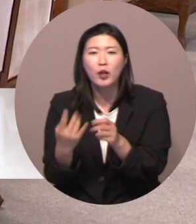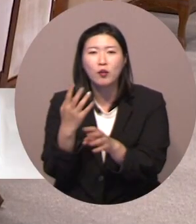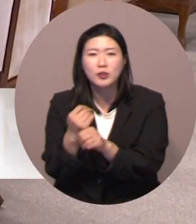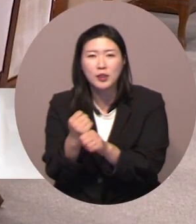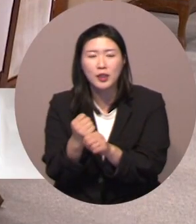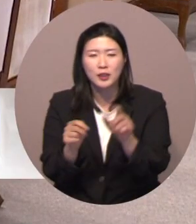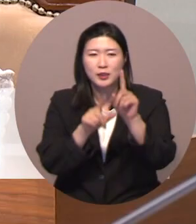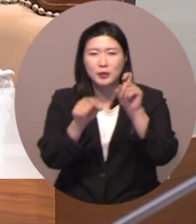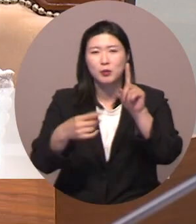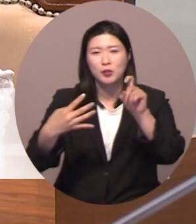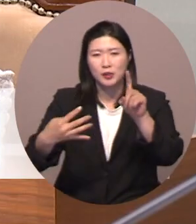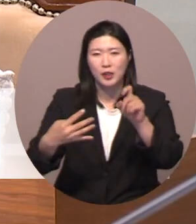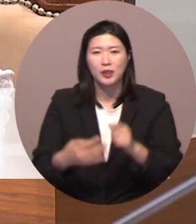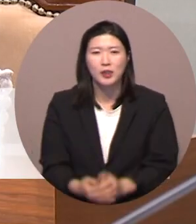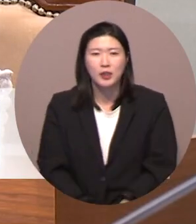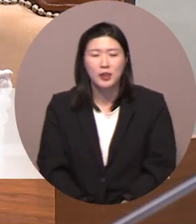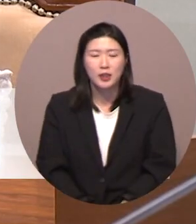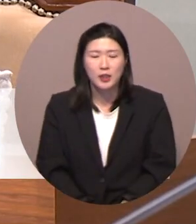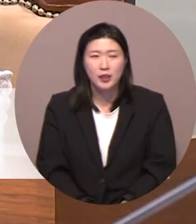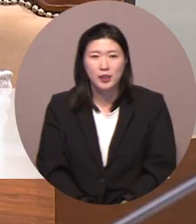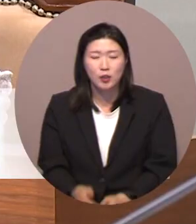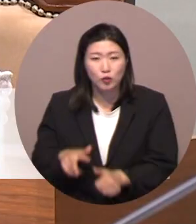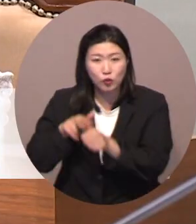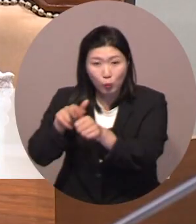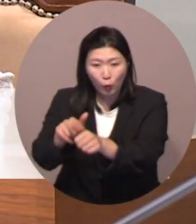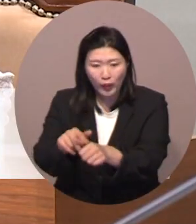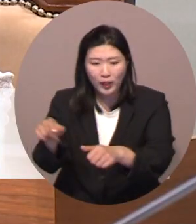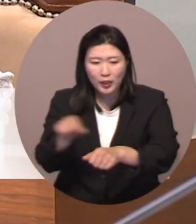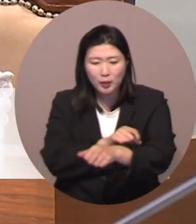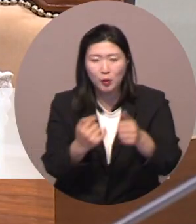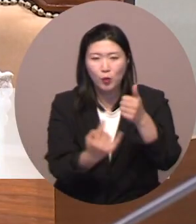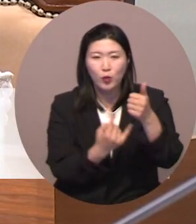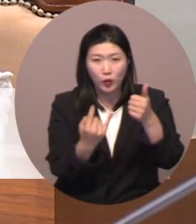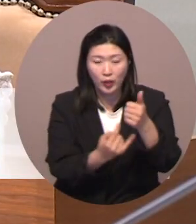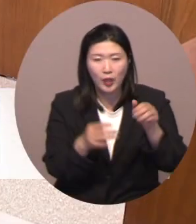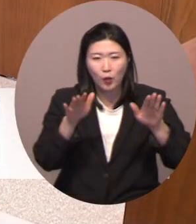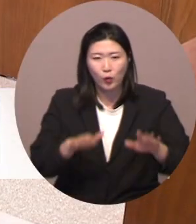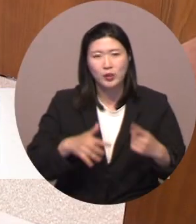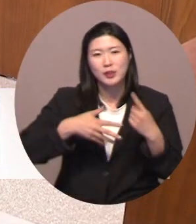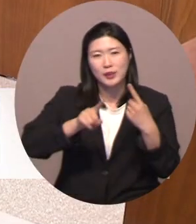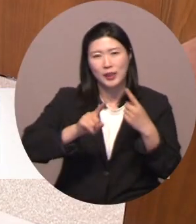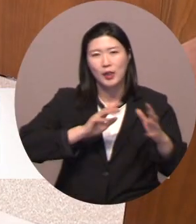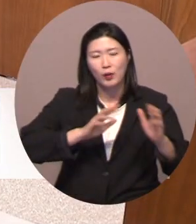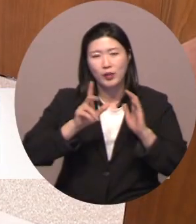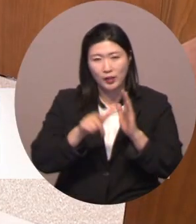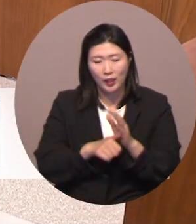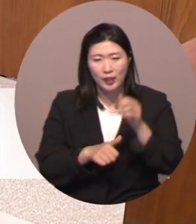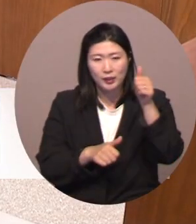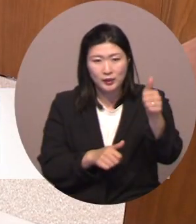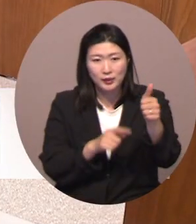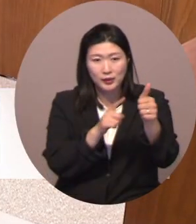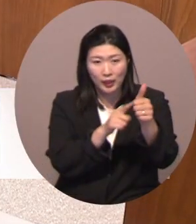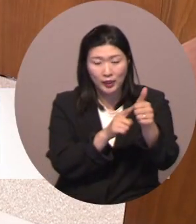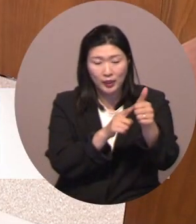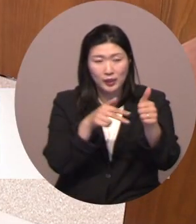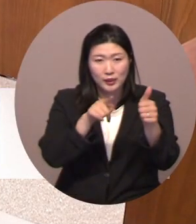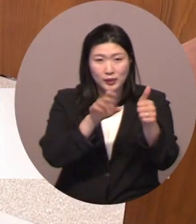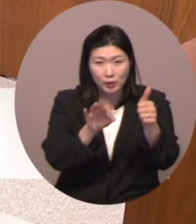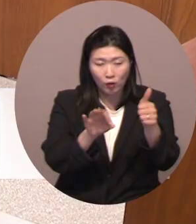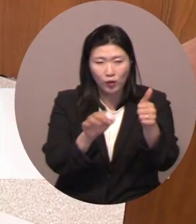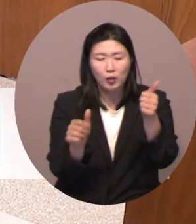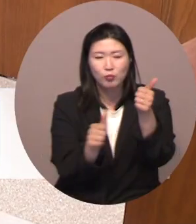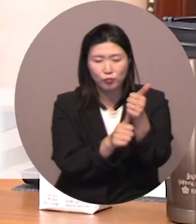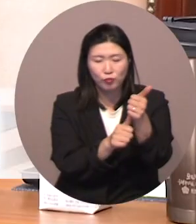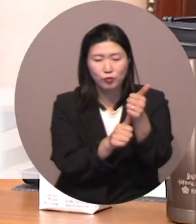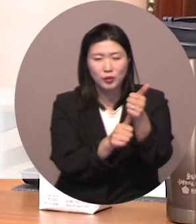청문회가 열립니다 후보자 인사청문 특별위원회는 오늘 제 1차 회의를 열고 위원장의 정병인